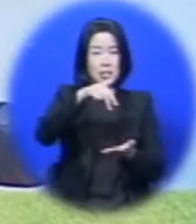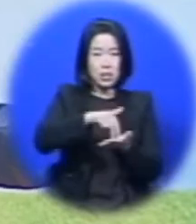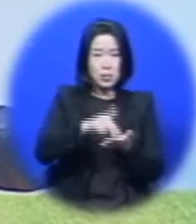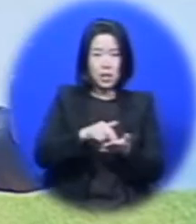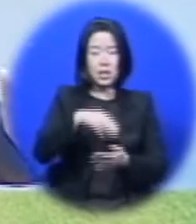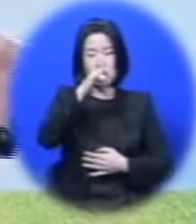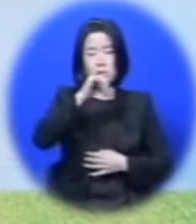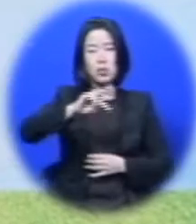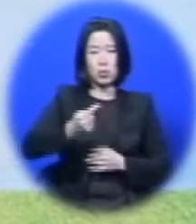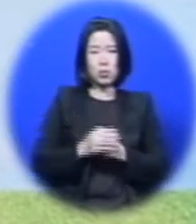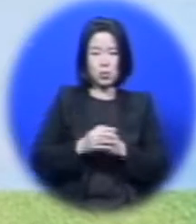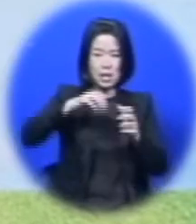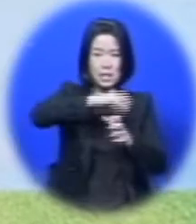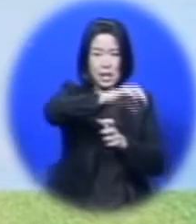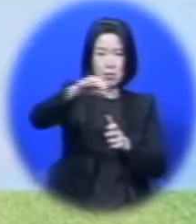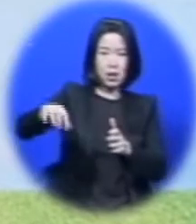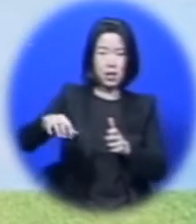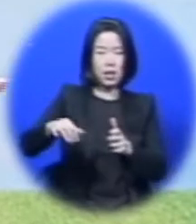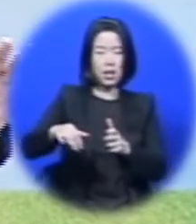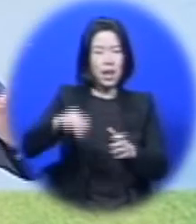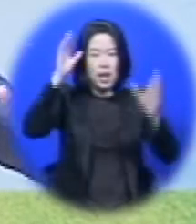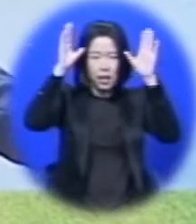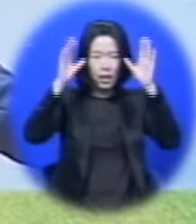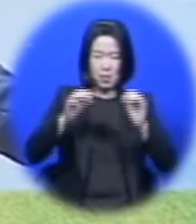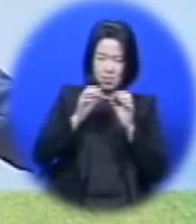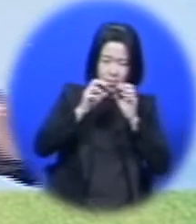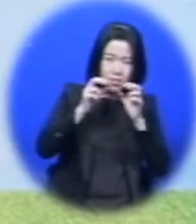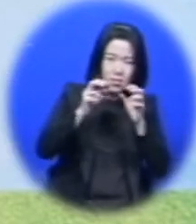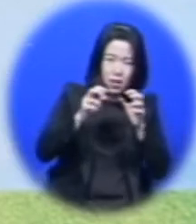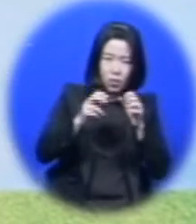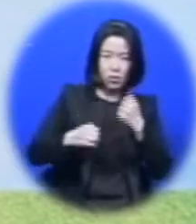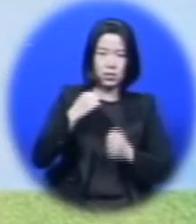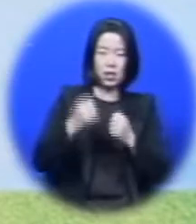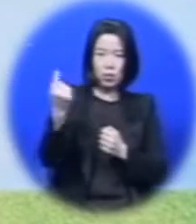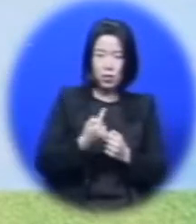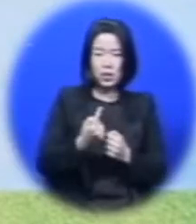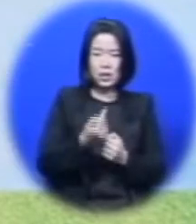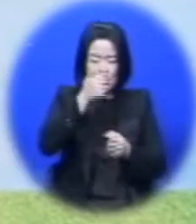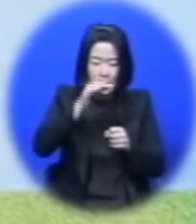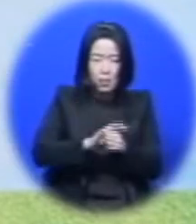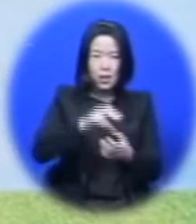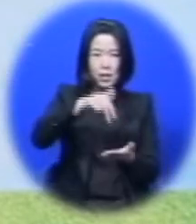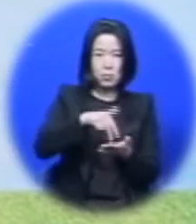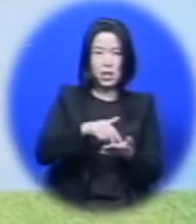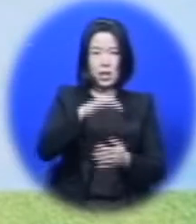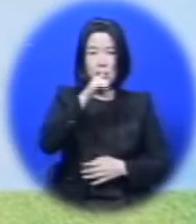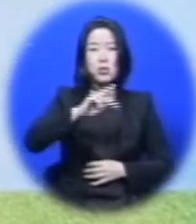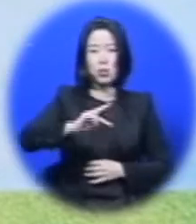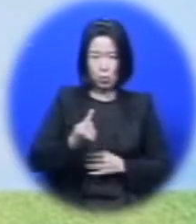있어도 사방에 그냥 개들이 으르렁거리면서 달려드는 것 같은 이런 기가 막힌 처지에 우리가